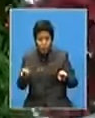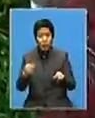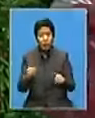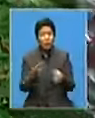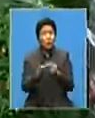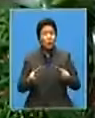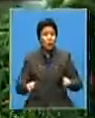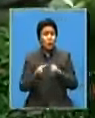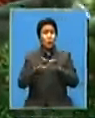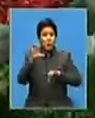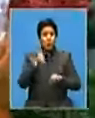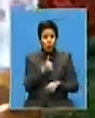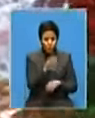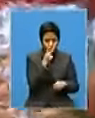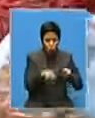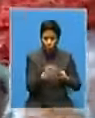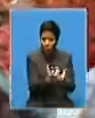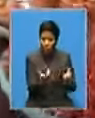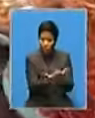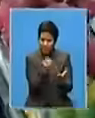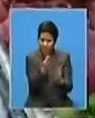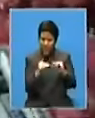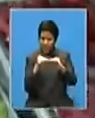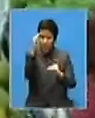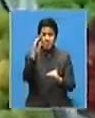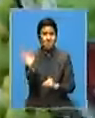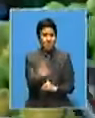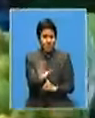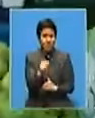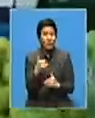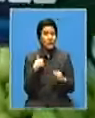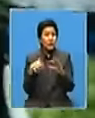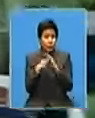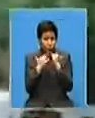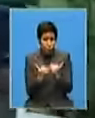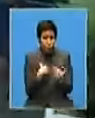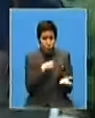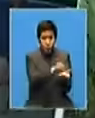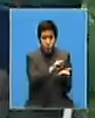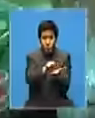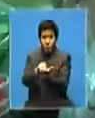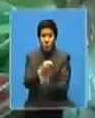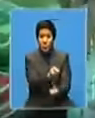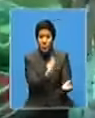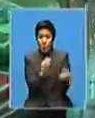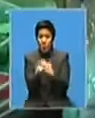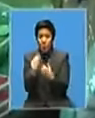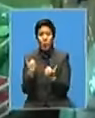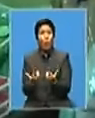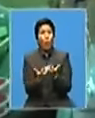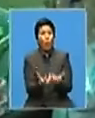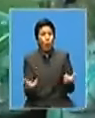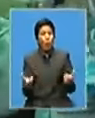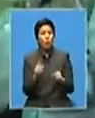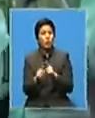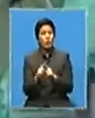ช่วยกันลงตรวจพื้นที่ไม่ให้มีการขายสินค้าเกินราคานะครับซึ่งวันนี้ก็ได้รับข้อมูลว่าราคาสินค้าส่วนประ